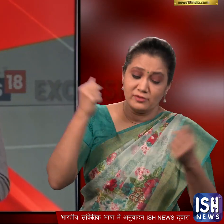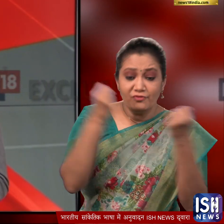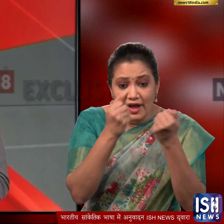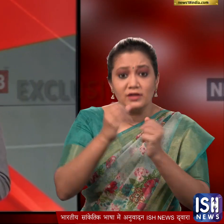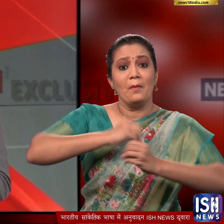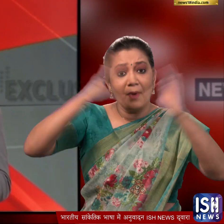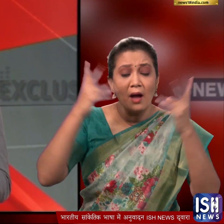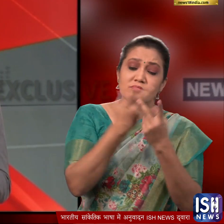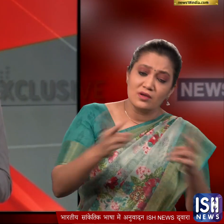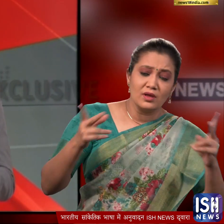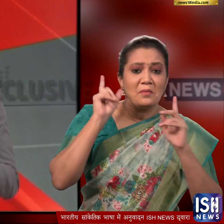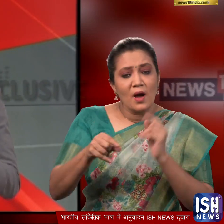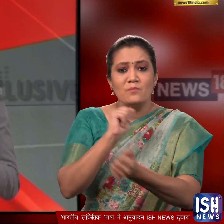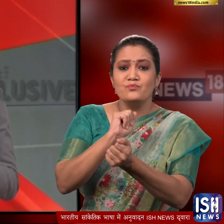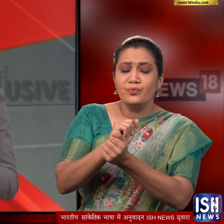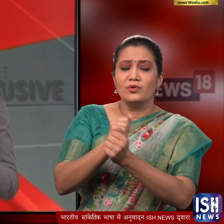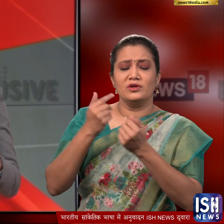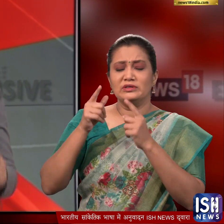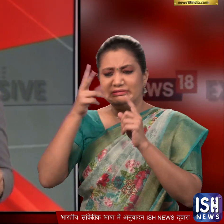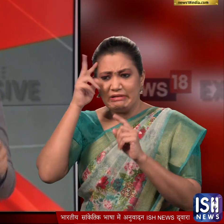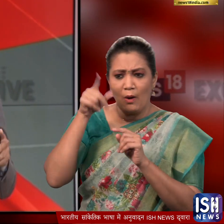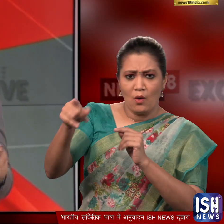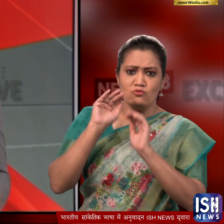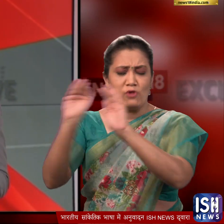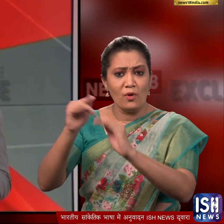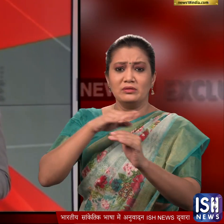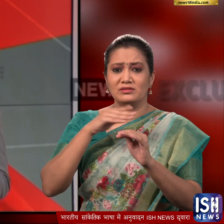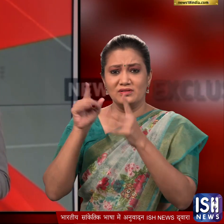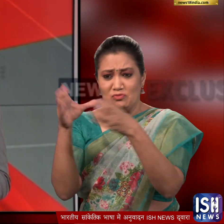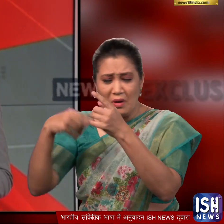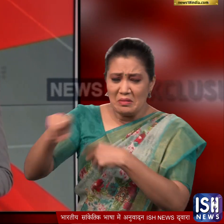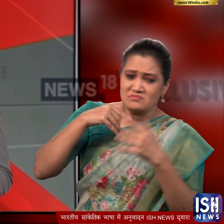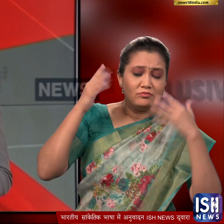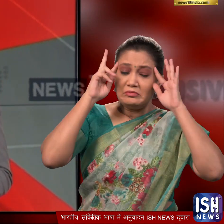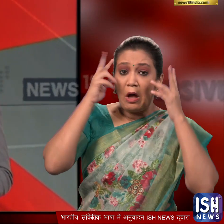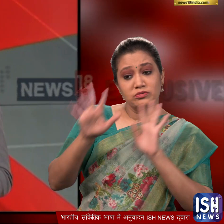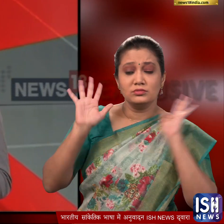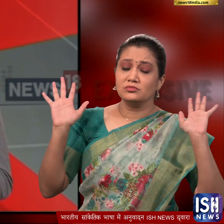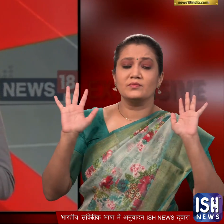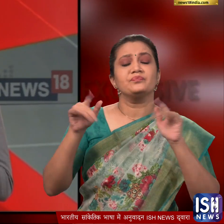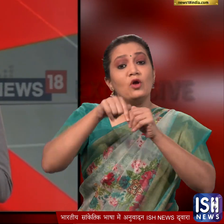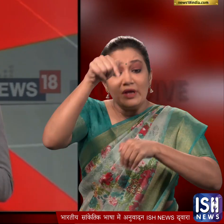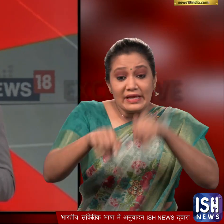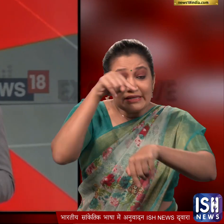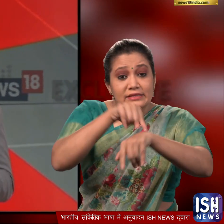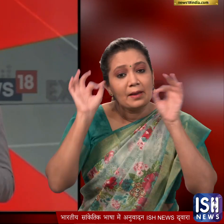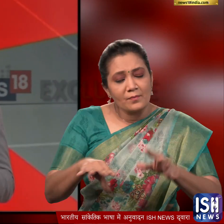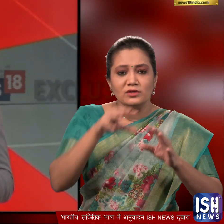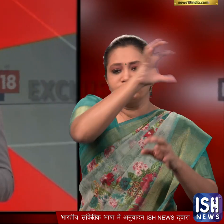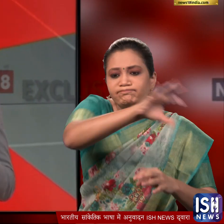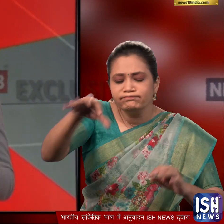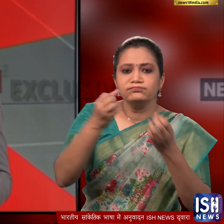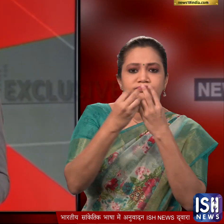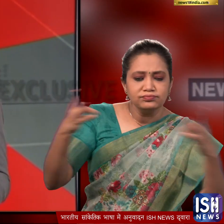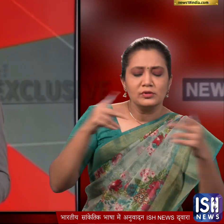हिंसा हो सकती है। वहां की पुलिस की निष्पक्षता पर भी गंभीर सवाल उठाए जाते रहे हैं। इसीलिए चुनाव आयोग ने वोटिंग के दौरान सभी